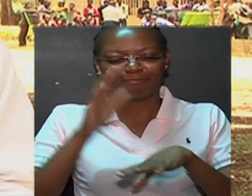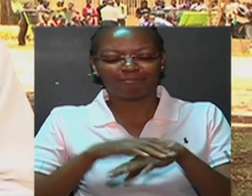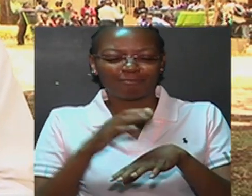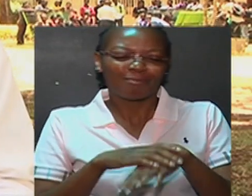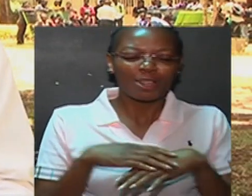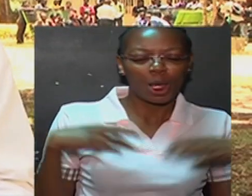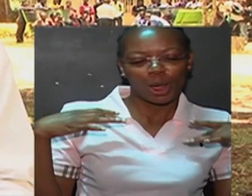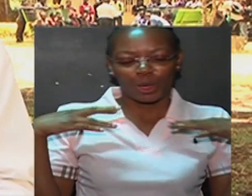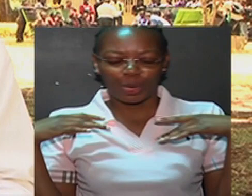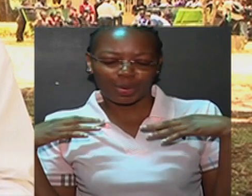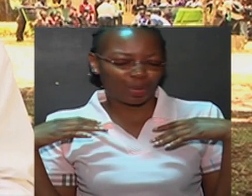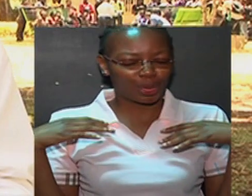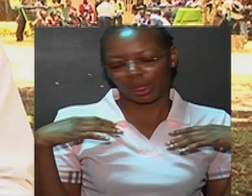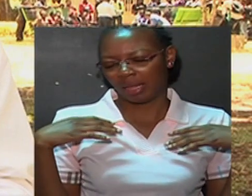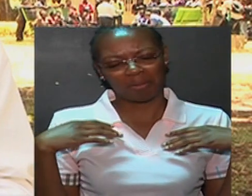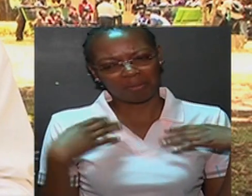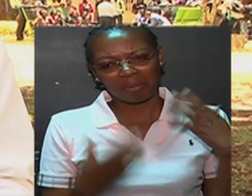imeharibika, saa zingine